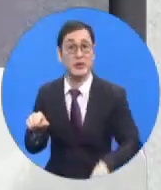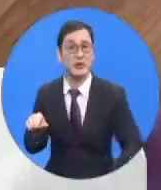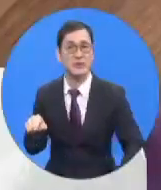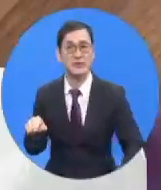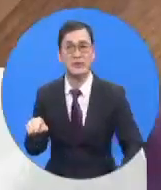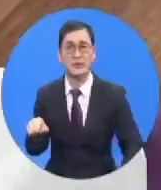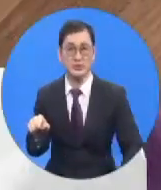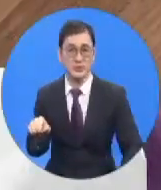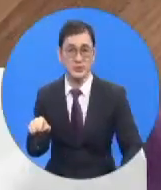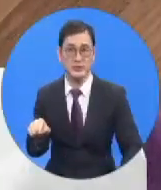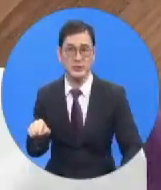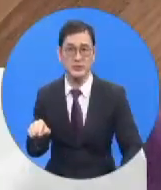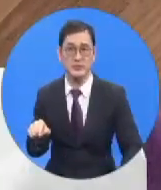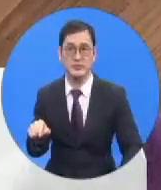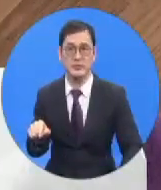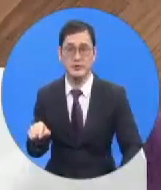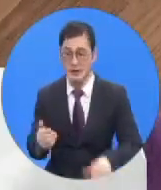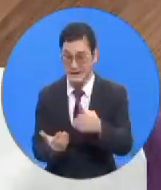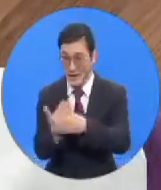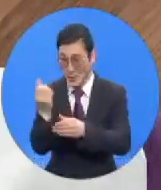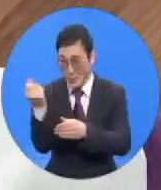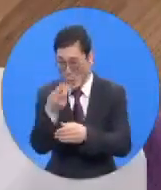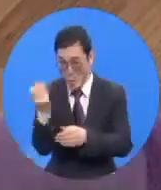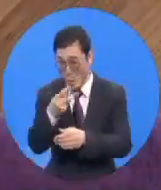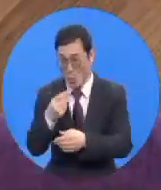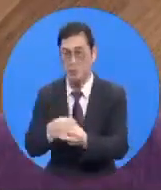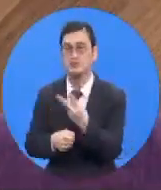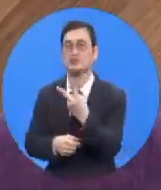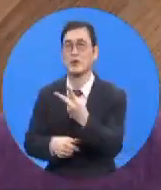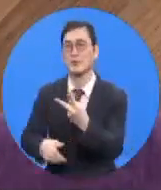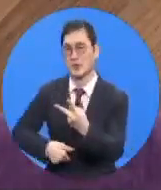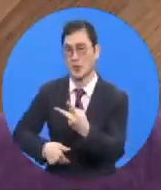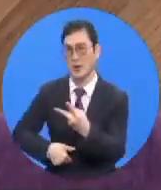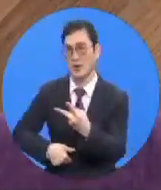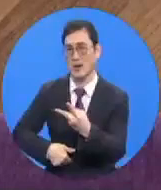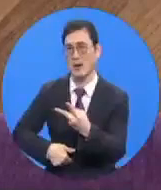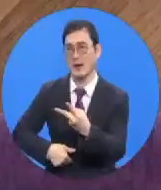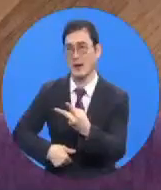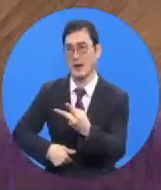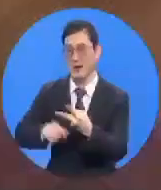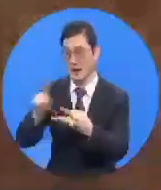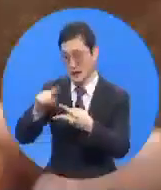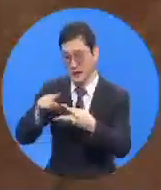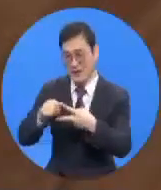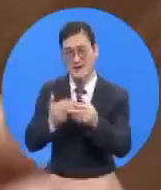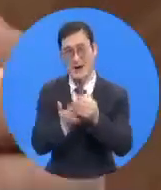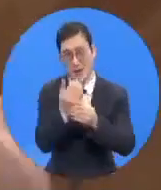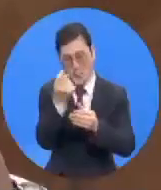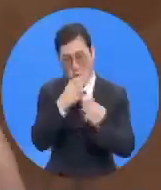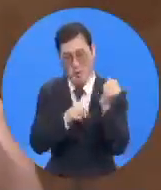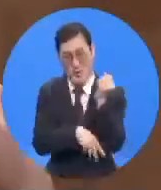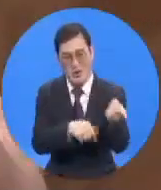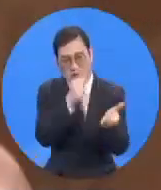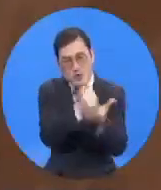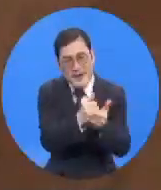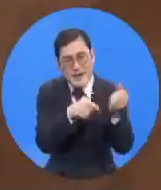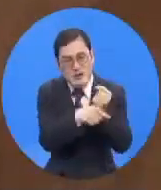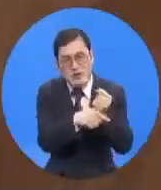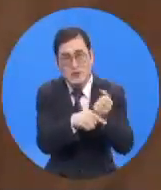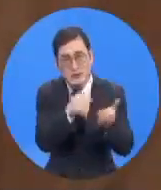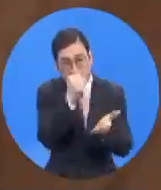한번 보여주시죠. 여기는 예. 사건 번호가 두 개가 있어요. 왜냐하면 사건 번호 하나 있고 출국금지 요청서에 들어가는 사건 번호가